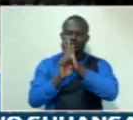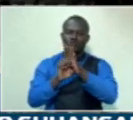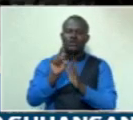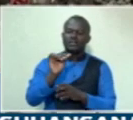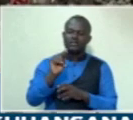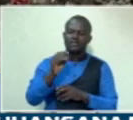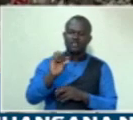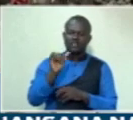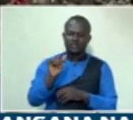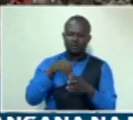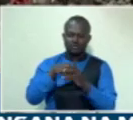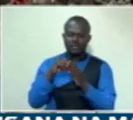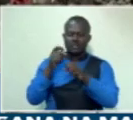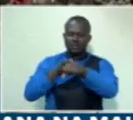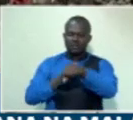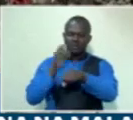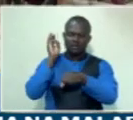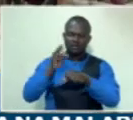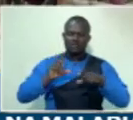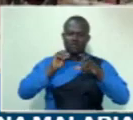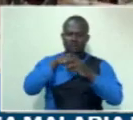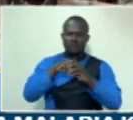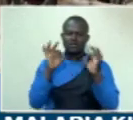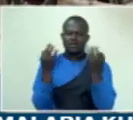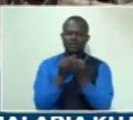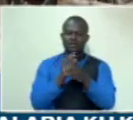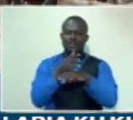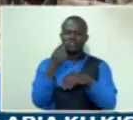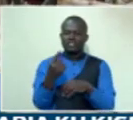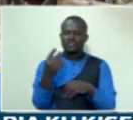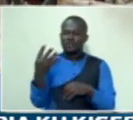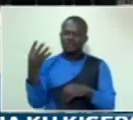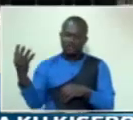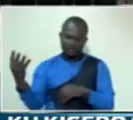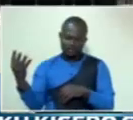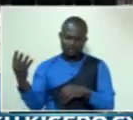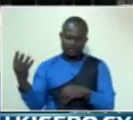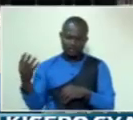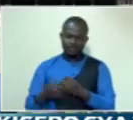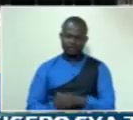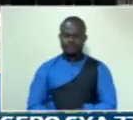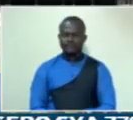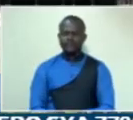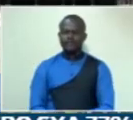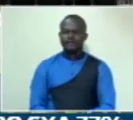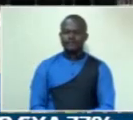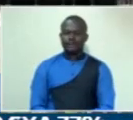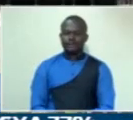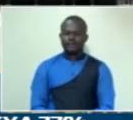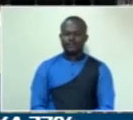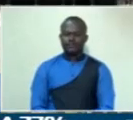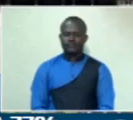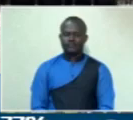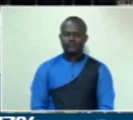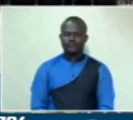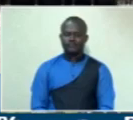Kinigi muri Musanze ukaba uzatuzwamo imiryango 144. Robert Byiringiro, Televiziyo